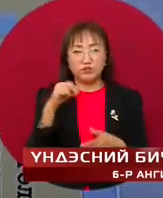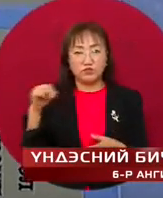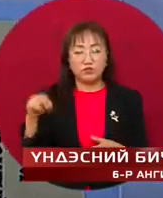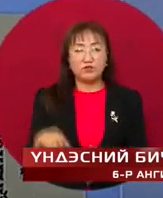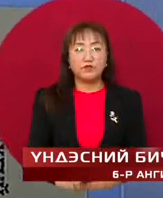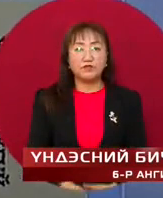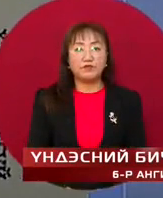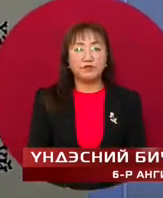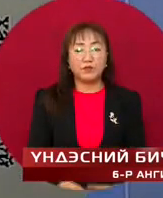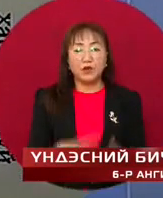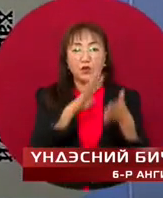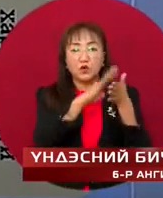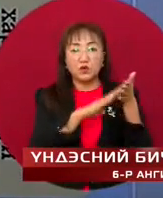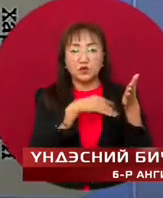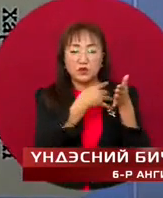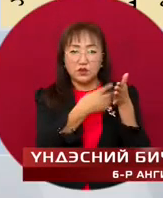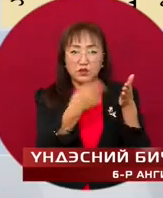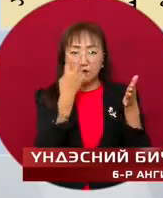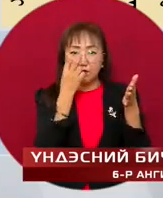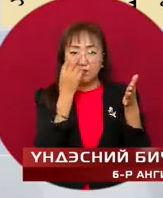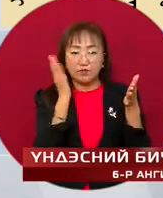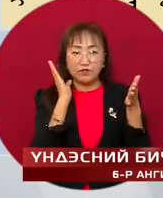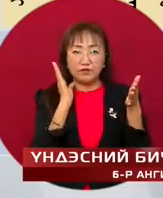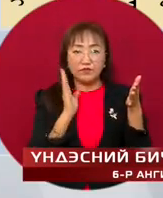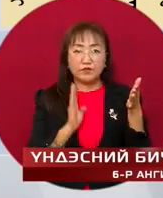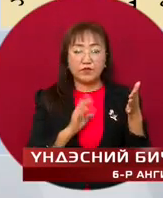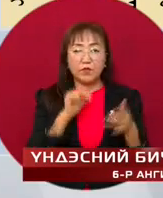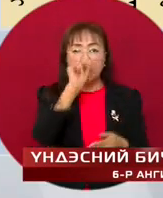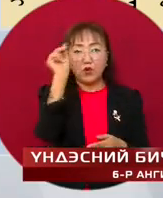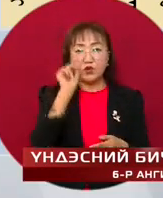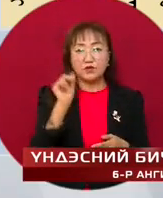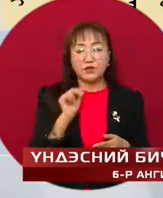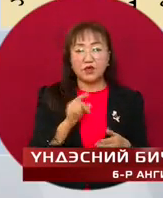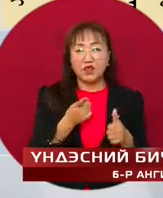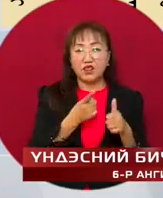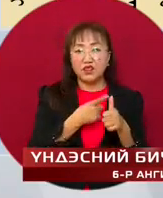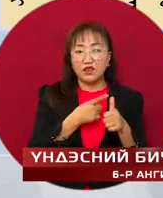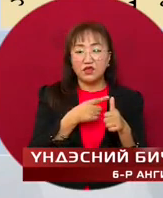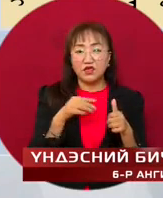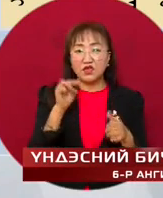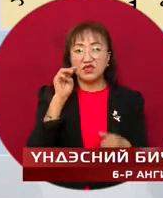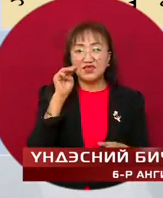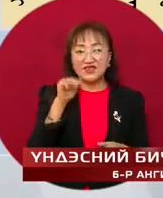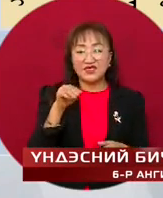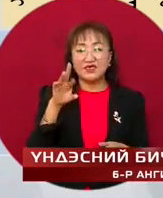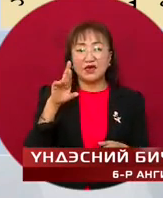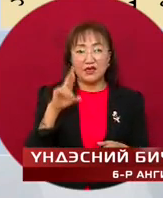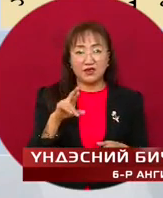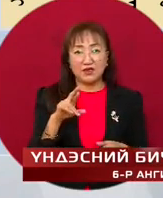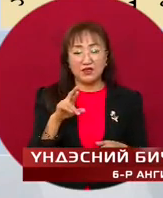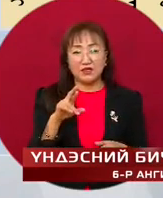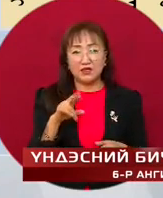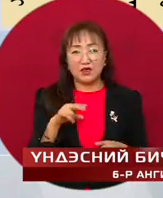За, хүснэгтээ сайн анхаараарай. Монгол хэлний монгол бичгийн нэрийн тайлгалын багш нь зөвхөн дүрм шаардсан